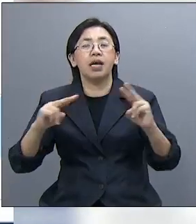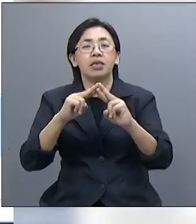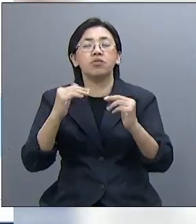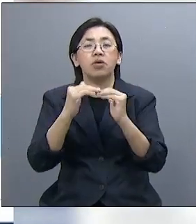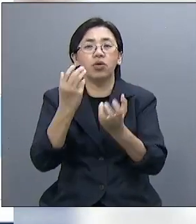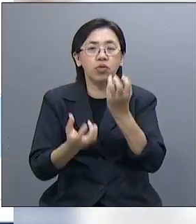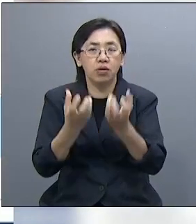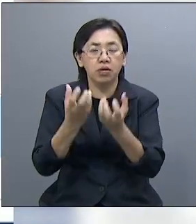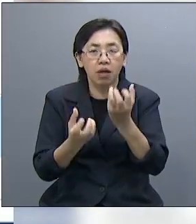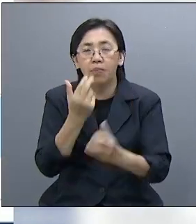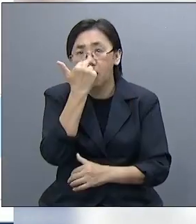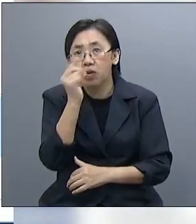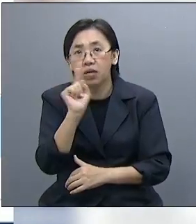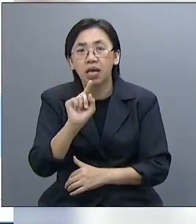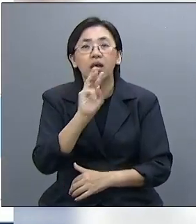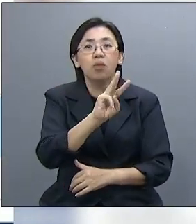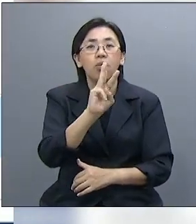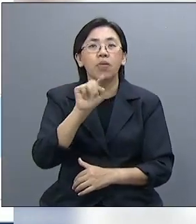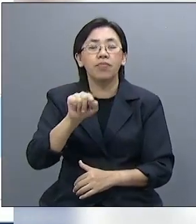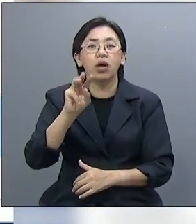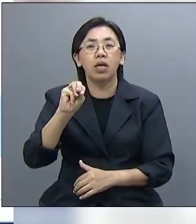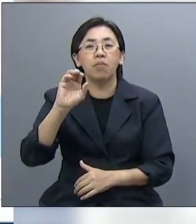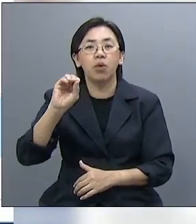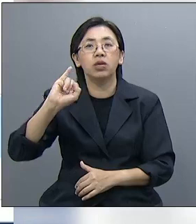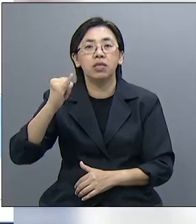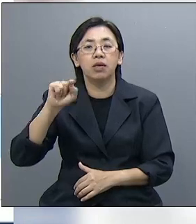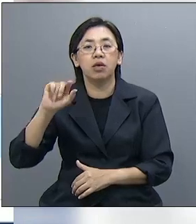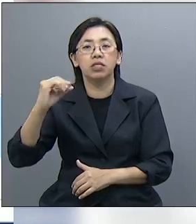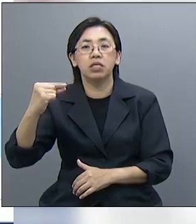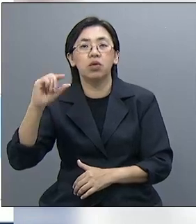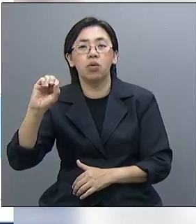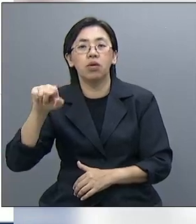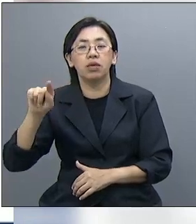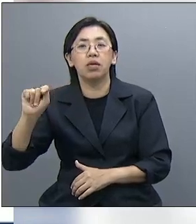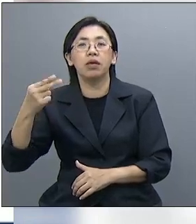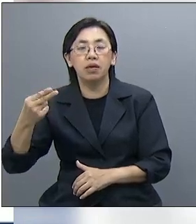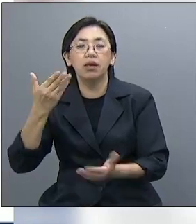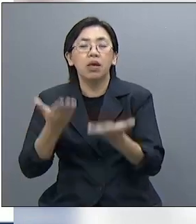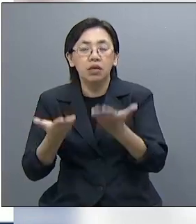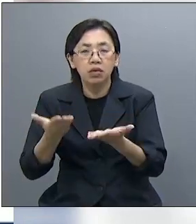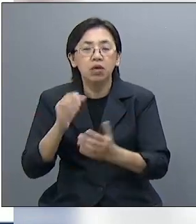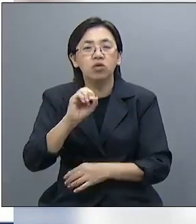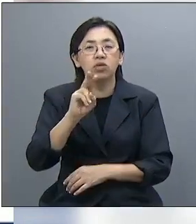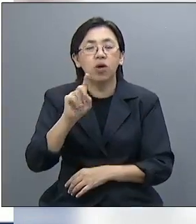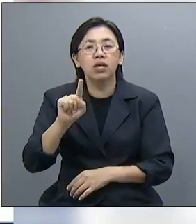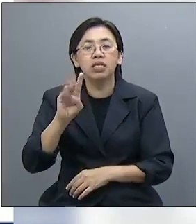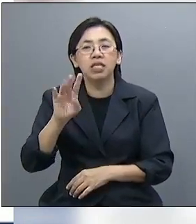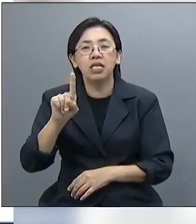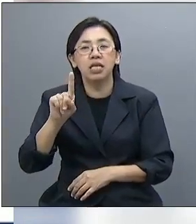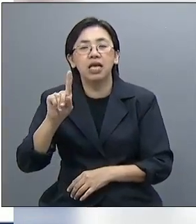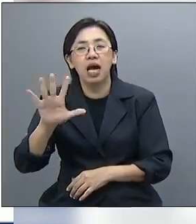ยุติธรรมได้ครับที่เว็บไซต์www.moj.go.thหรือโทรที่0211